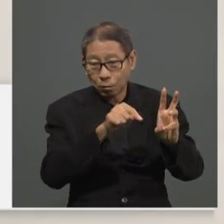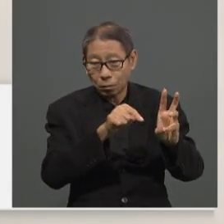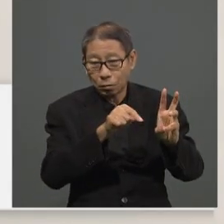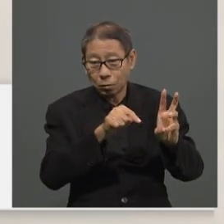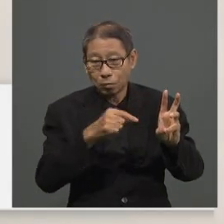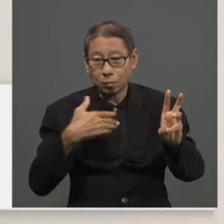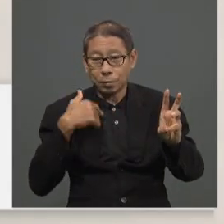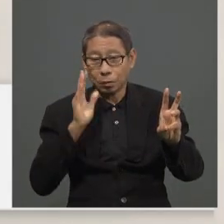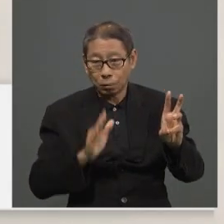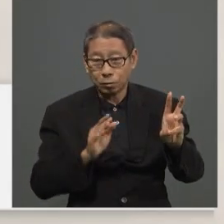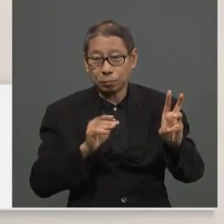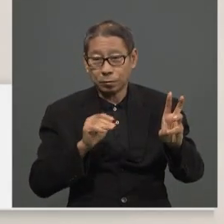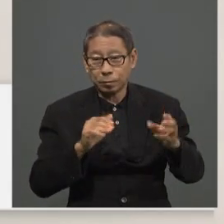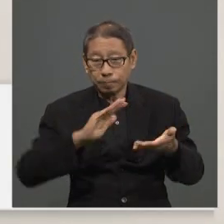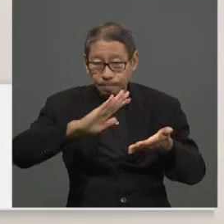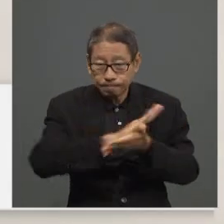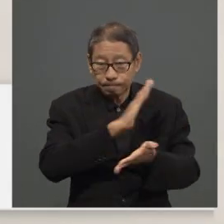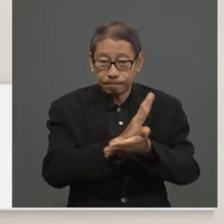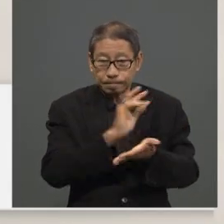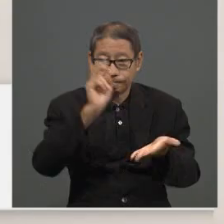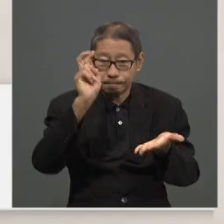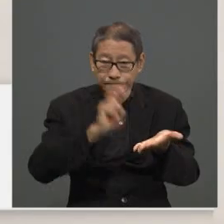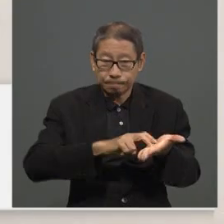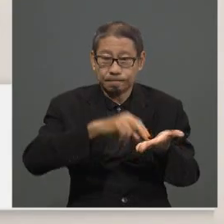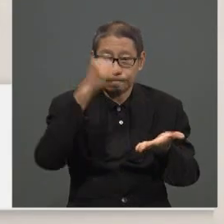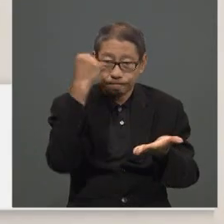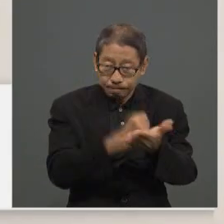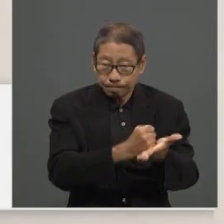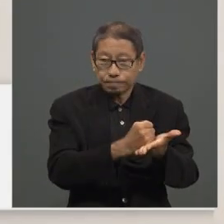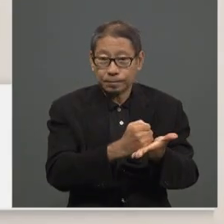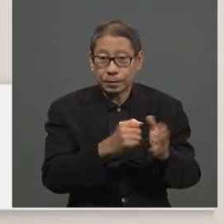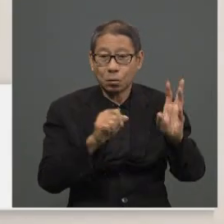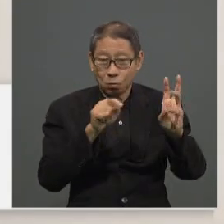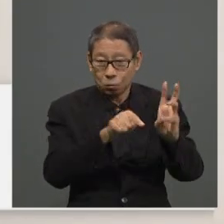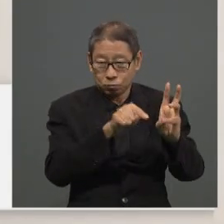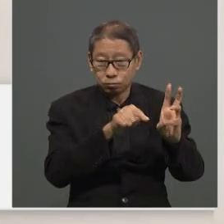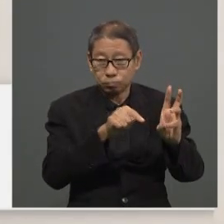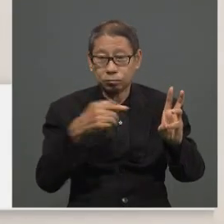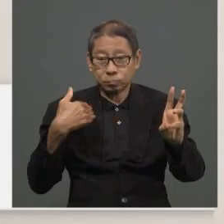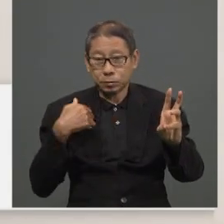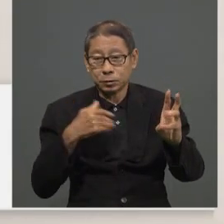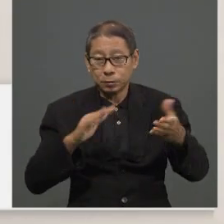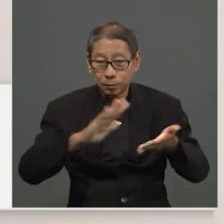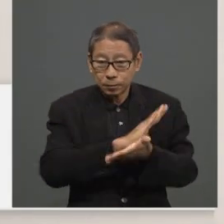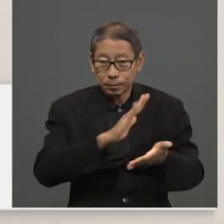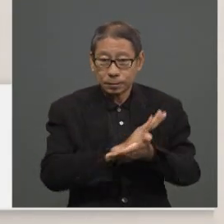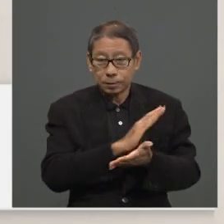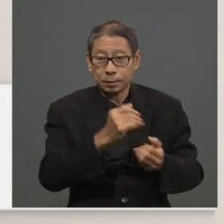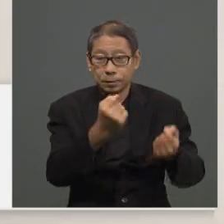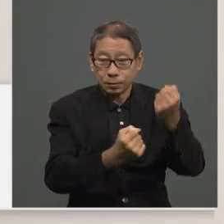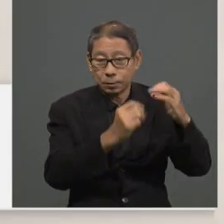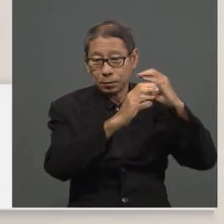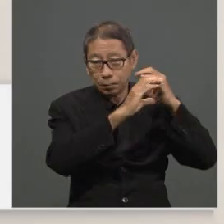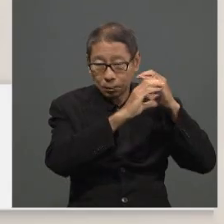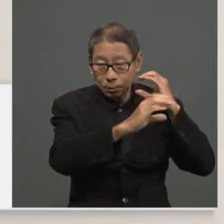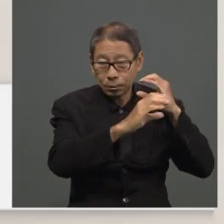มีเจ้าหน้าที่ยืนยันมีใบยืนยันว่าเป็น6ถัง ค่ะ เห็นด้วยตาเปล่าก็เป็น6ถัง ใช่ค่ะมีทั้งเอกสารแล้วก็ตัวรถที่